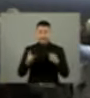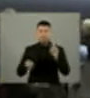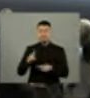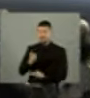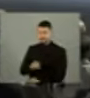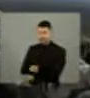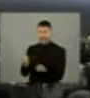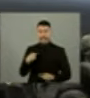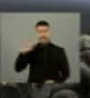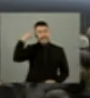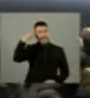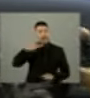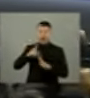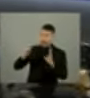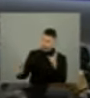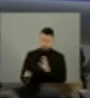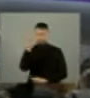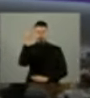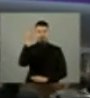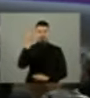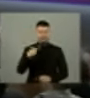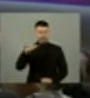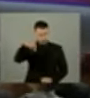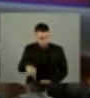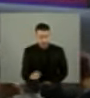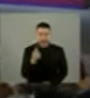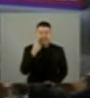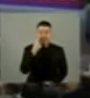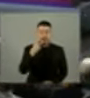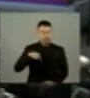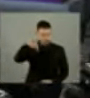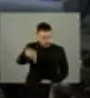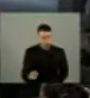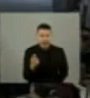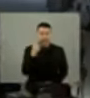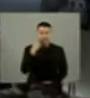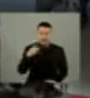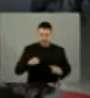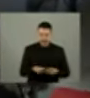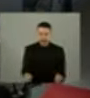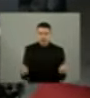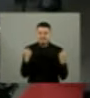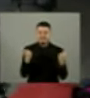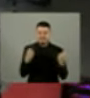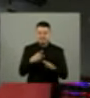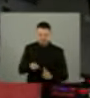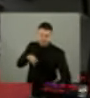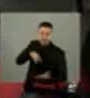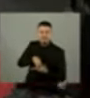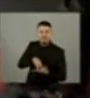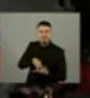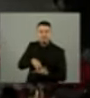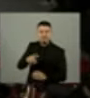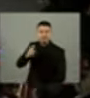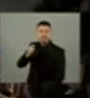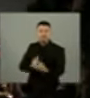από την έκφραση, έχει δίκιο ο κύριος Κουσούλης που λέει ότι δεν το βλέπει. Δεν τον βλέπει πολύ πρόθυμο να